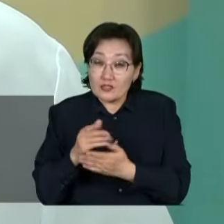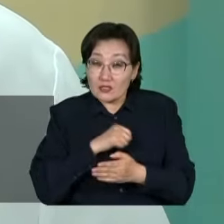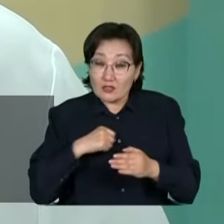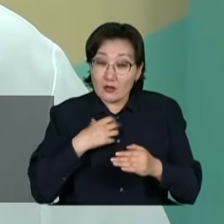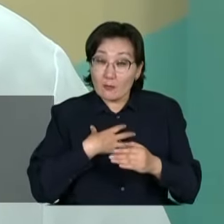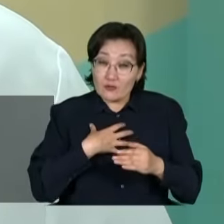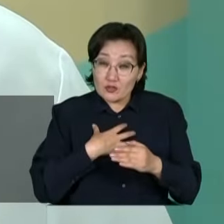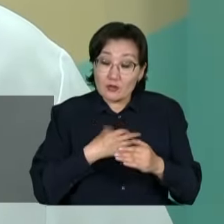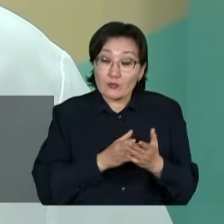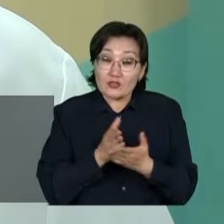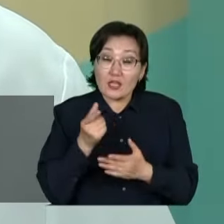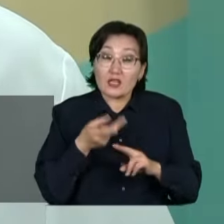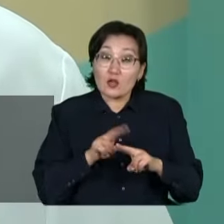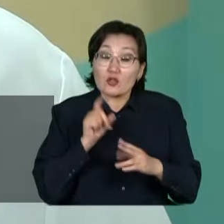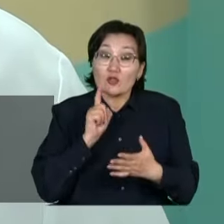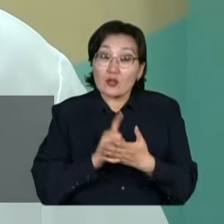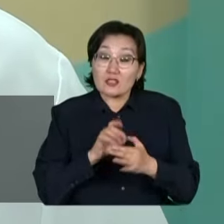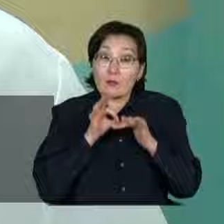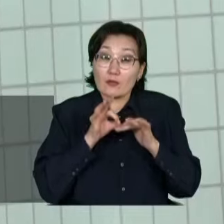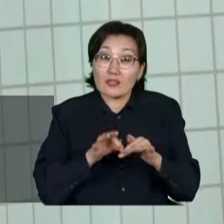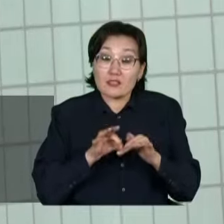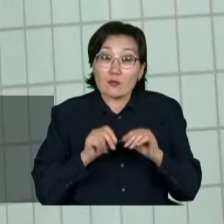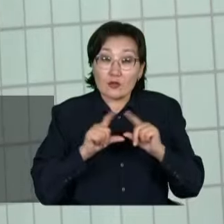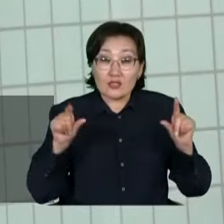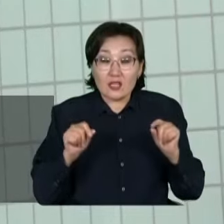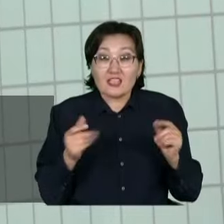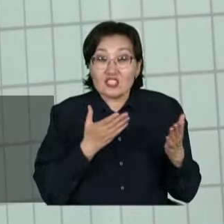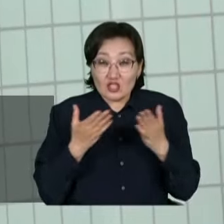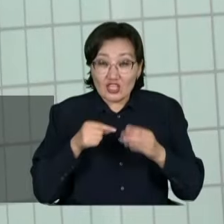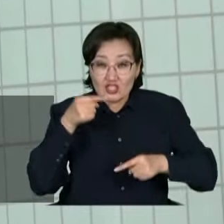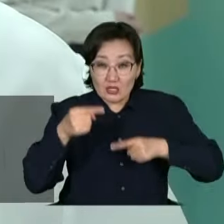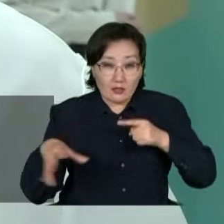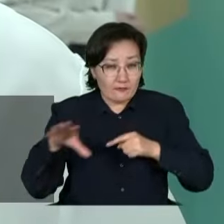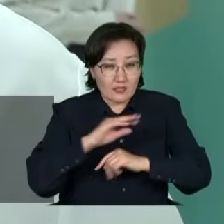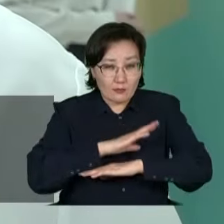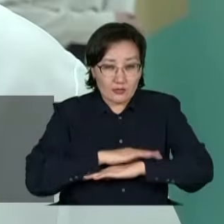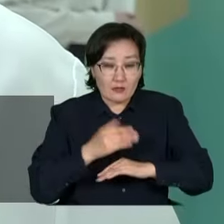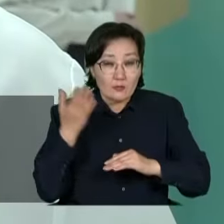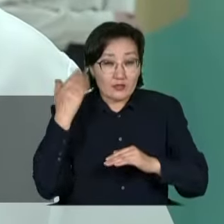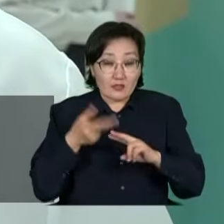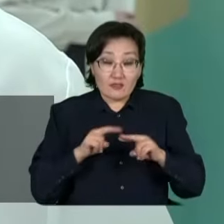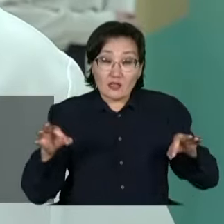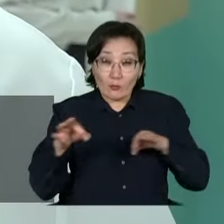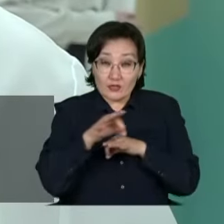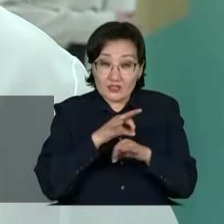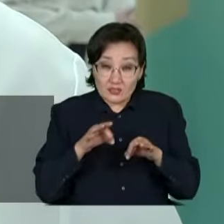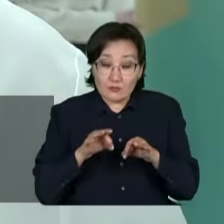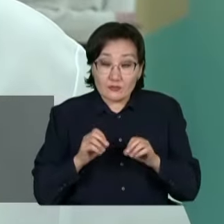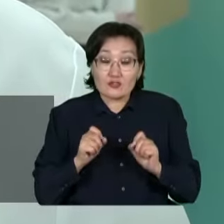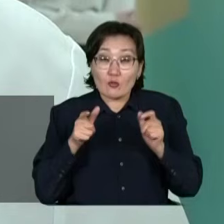важное направление, которое должно проводиться в каждой школе, это чтение через все предметы. Мы недавно совсем в этом проекте, но тем не